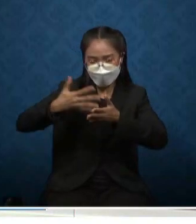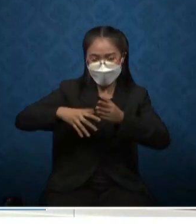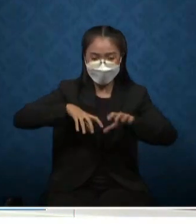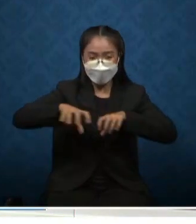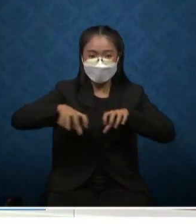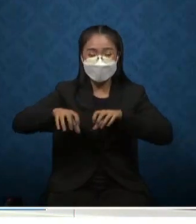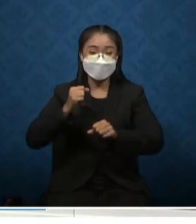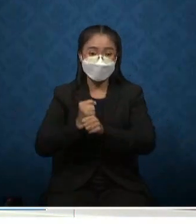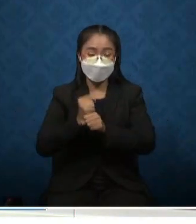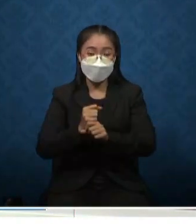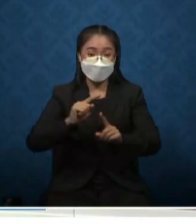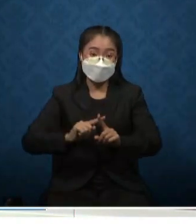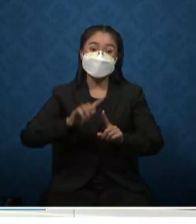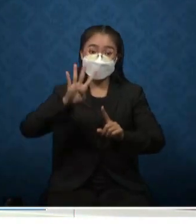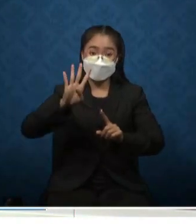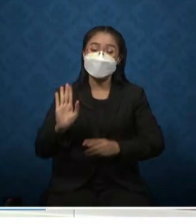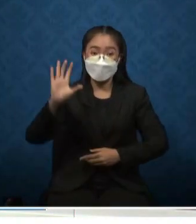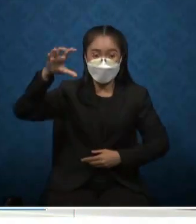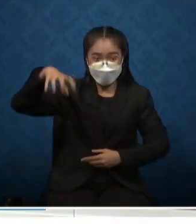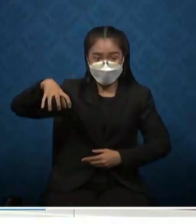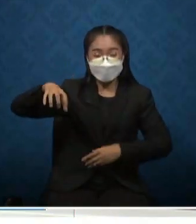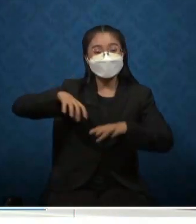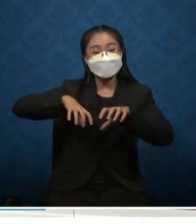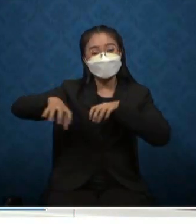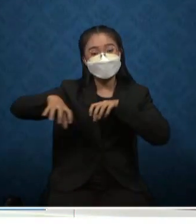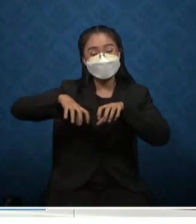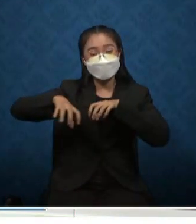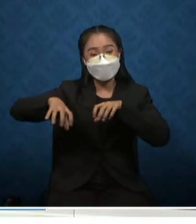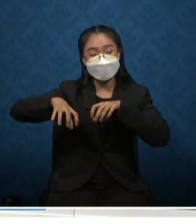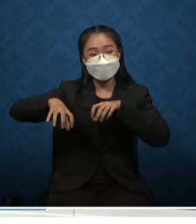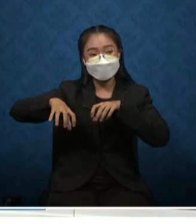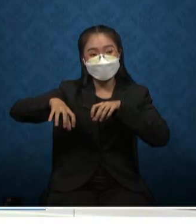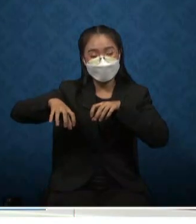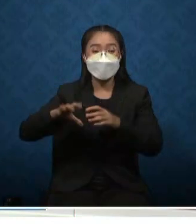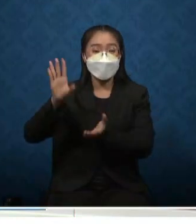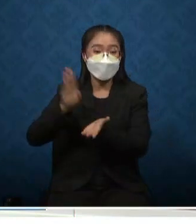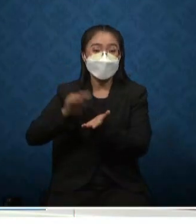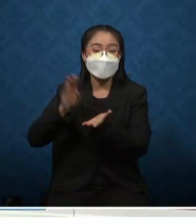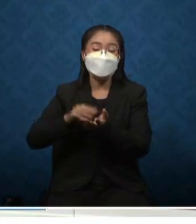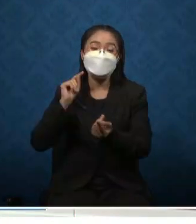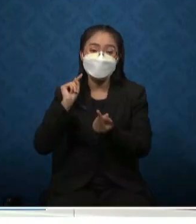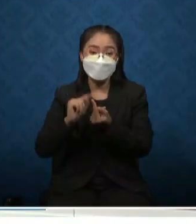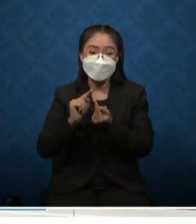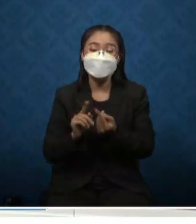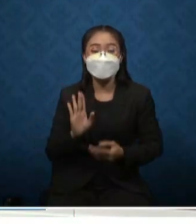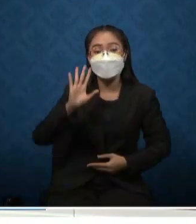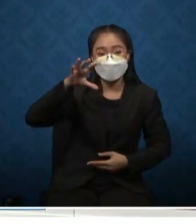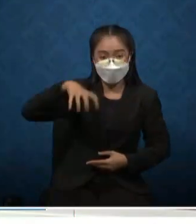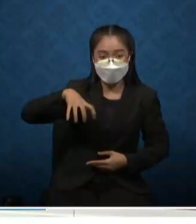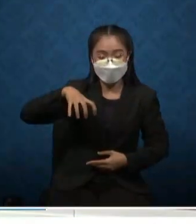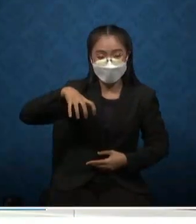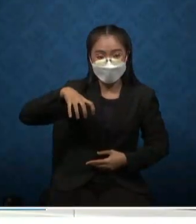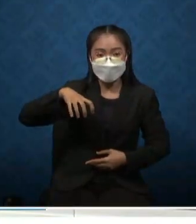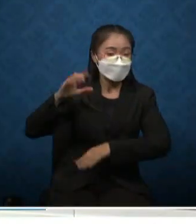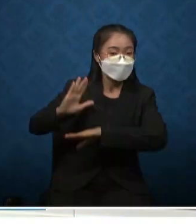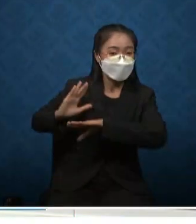บริษัทโทรคมนาคมแห่งชาติจำกัดได้มีการให้ข้อมูลเกี่ยวกับศักยภาพของบริษัทที่สามารถ